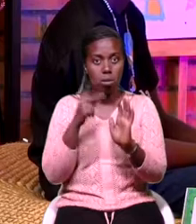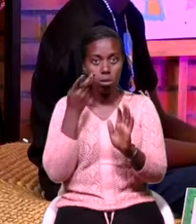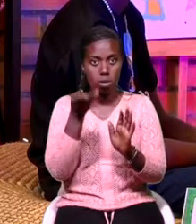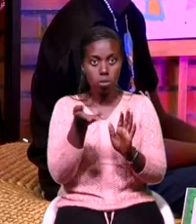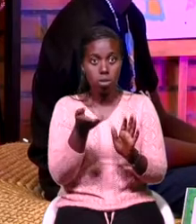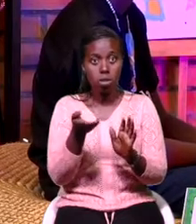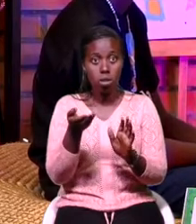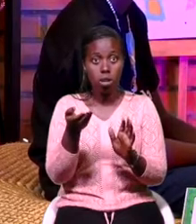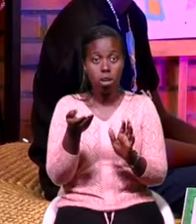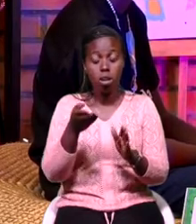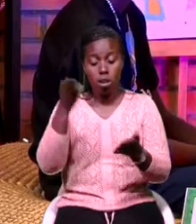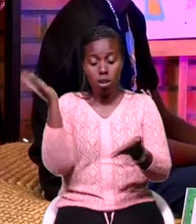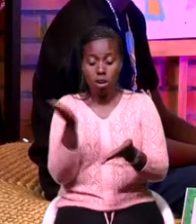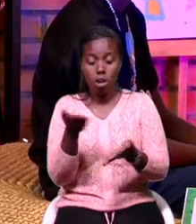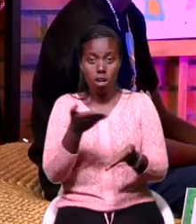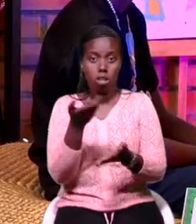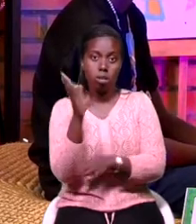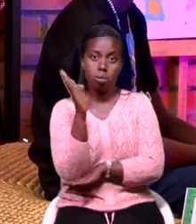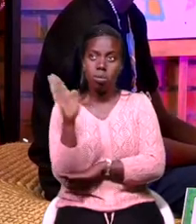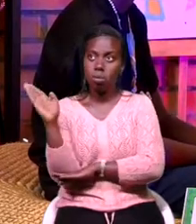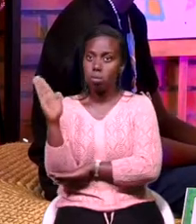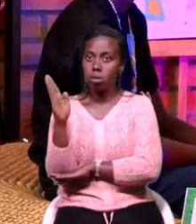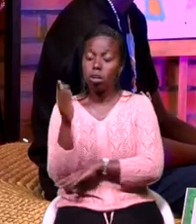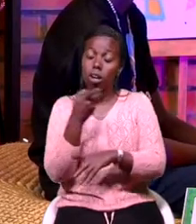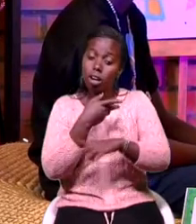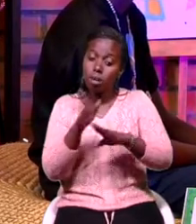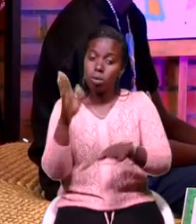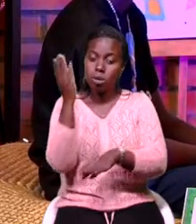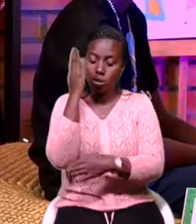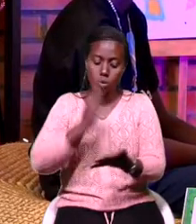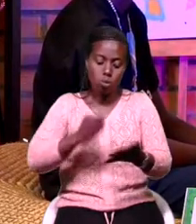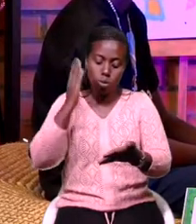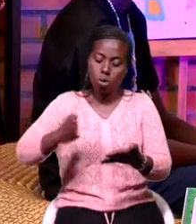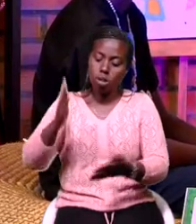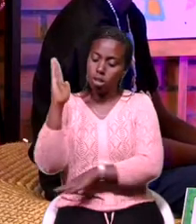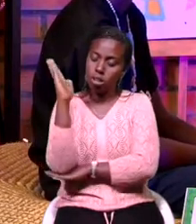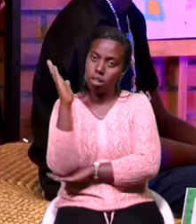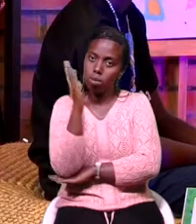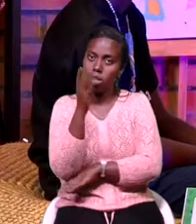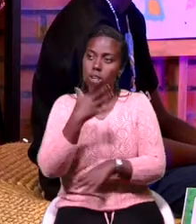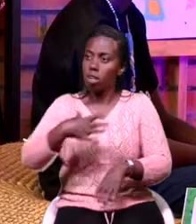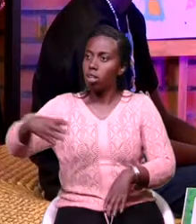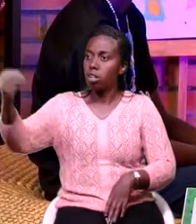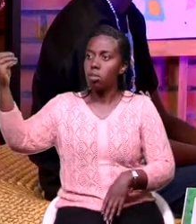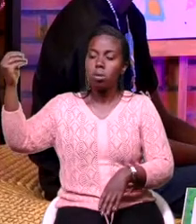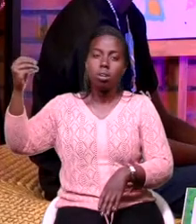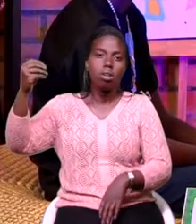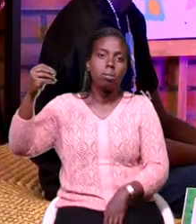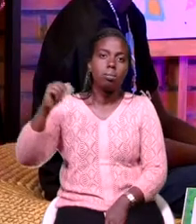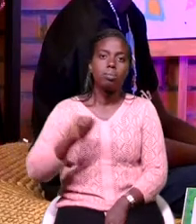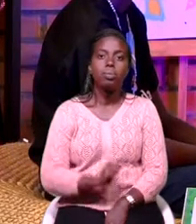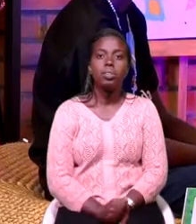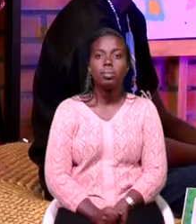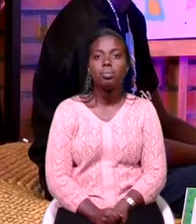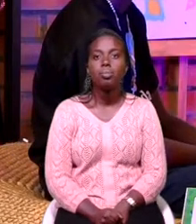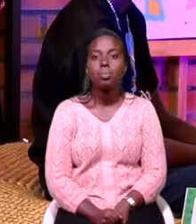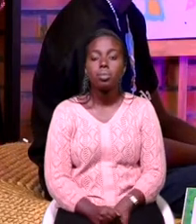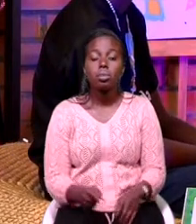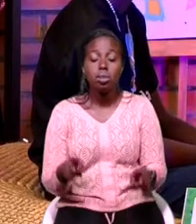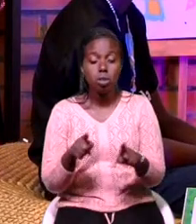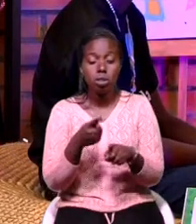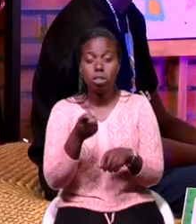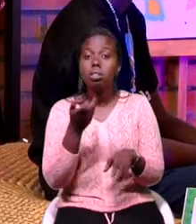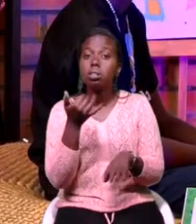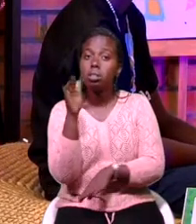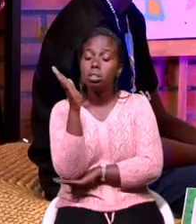ajya hejuru akata ya mashami amaze gukata ya mashami arayatwara aragenda nguko iki